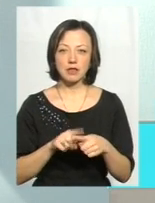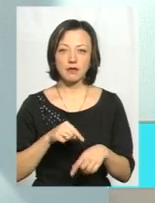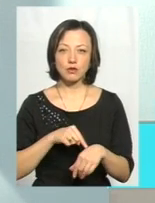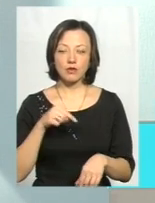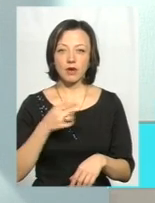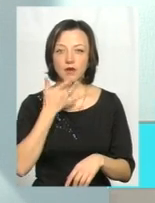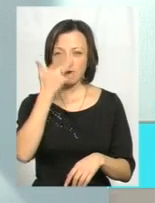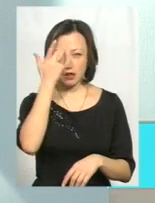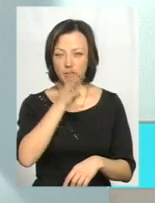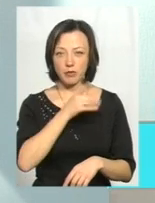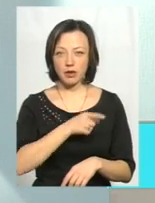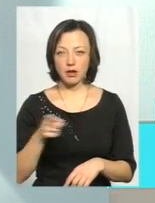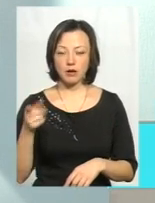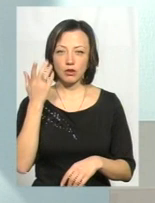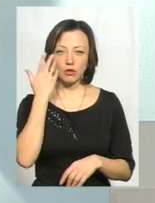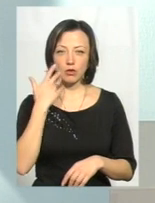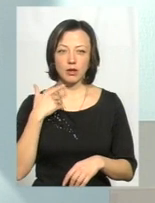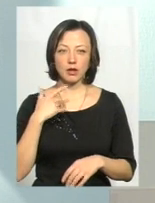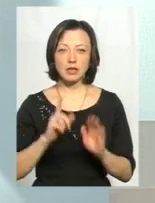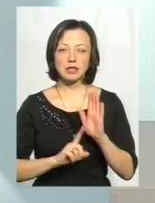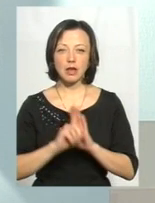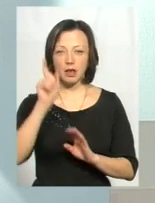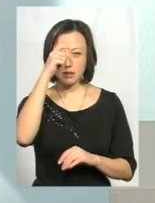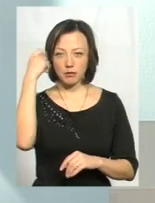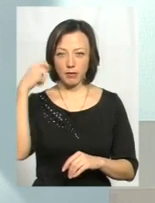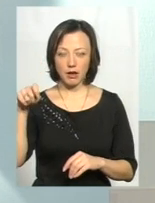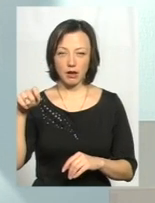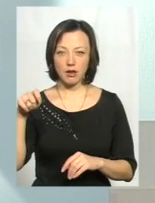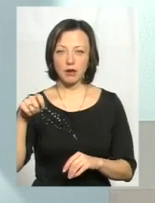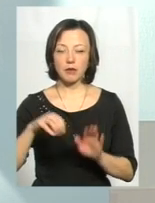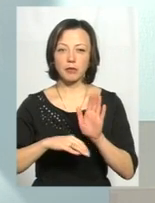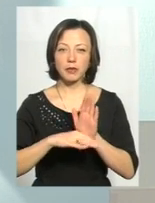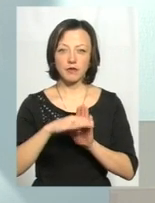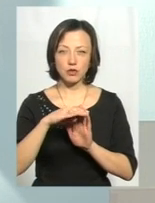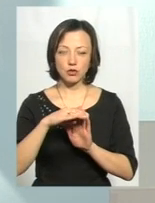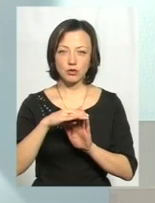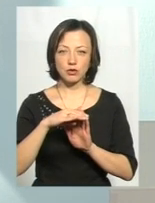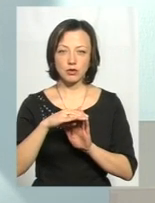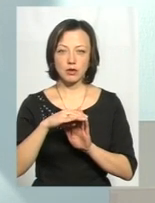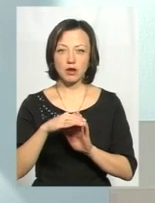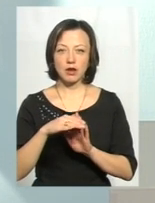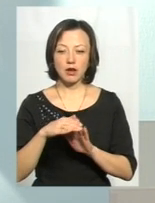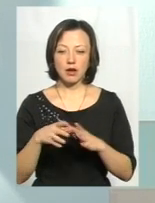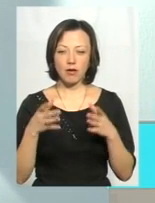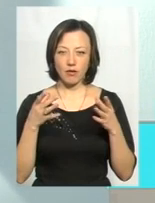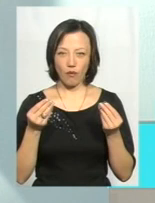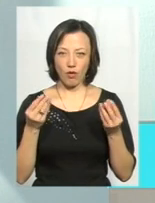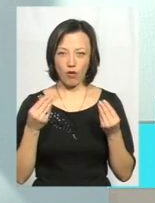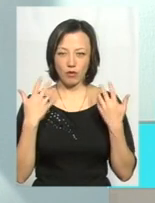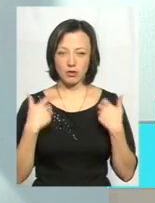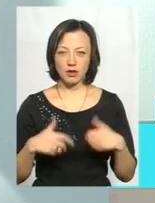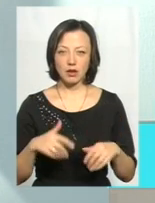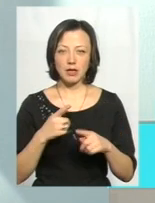відчувається у літній період, коли настає спека, підвищується виділення вологи шкірою, і